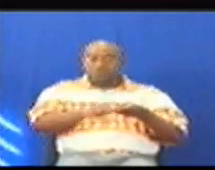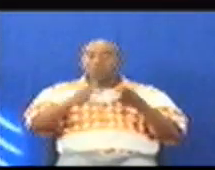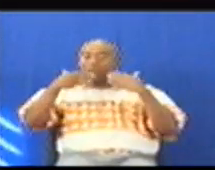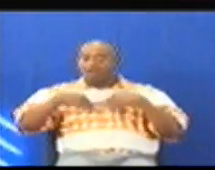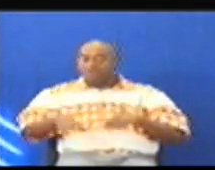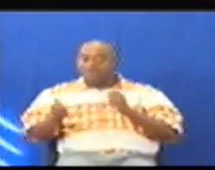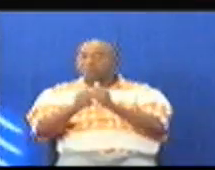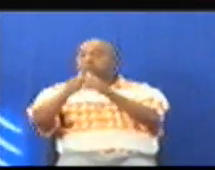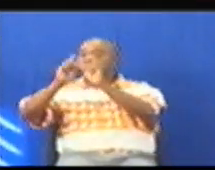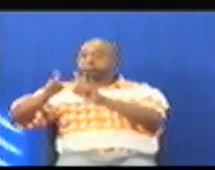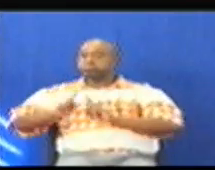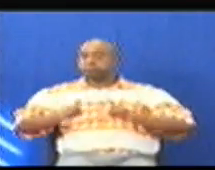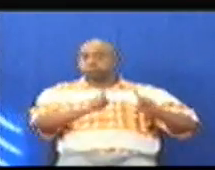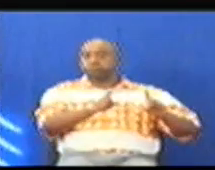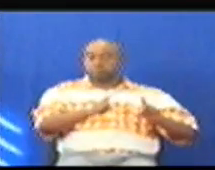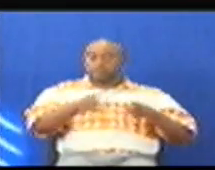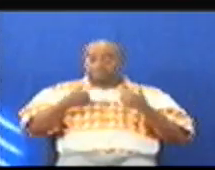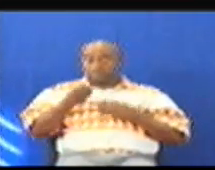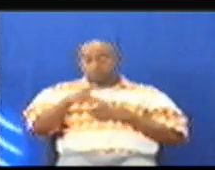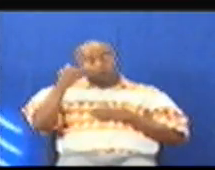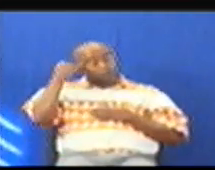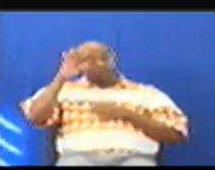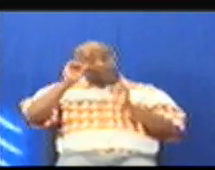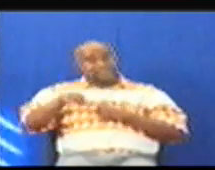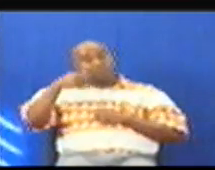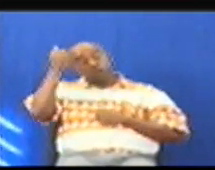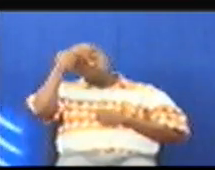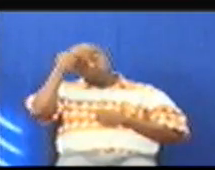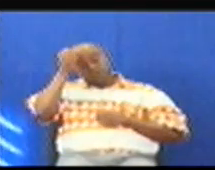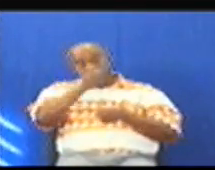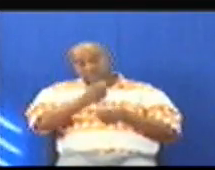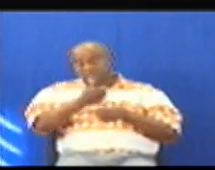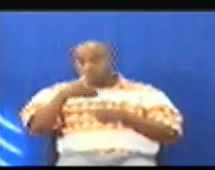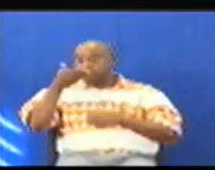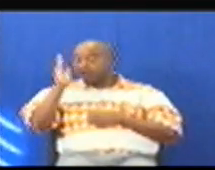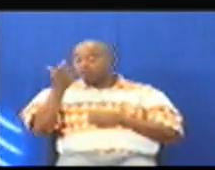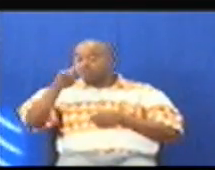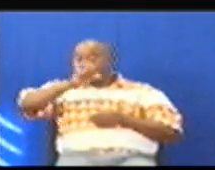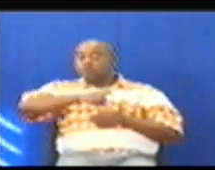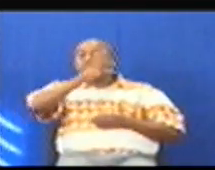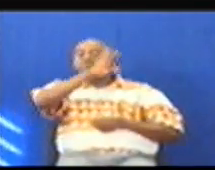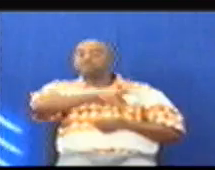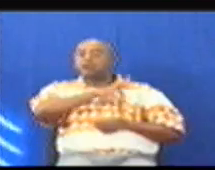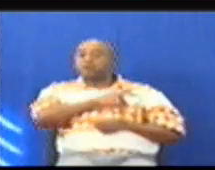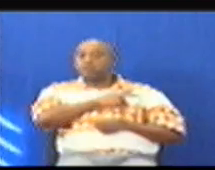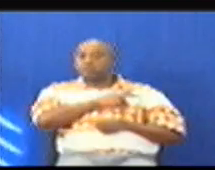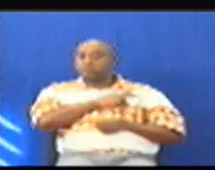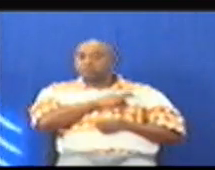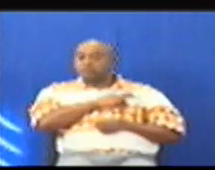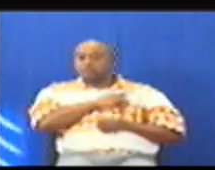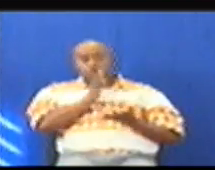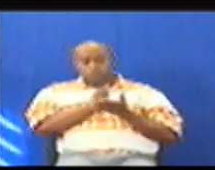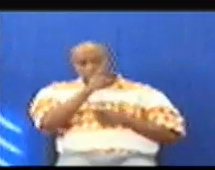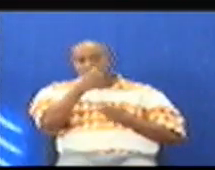Sasa ninatoa rai na ushauri wangu tuwakumbuke watumishi wa umma katika kuongezea mishahara. Wamekuwa waaminifu na wameendelea kuipenda serikali yao na